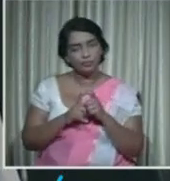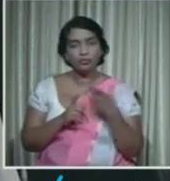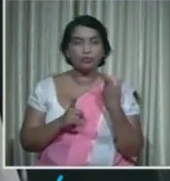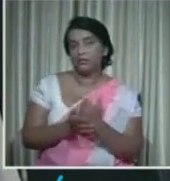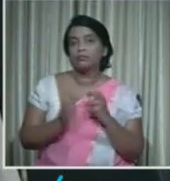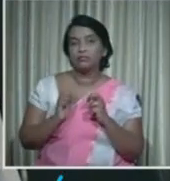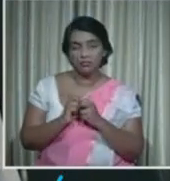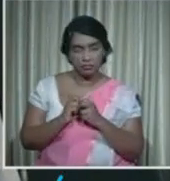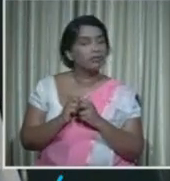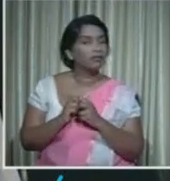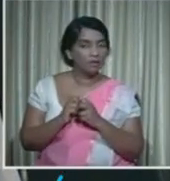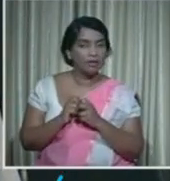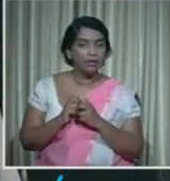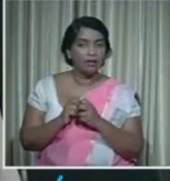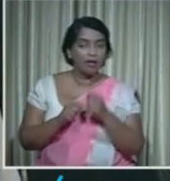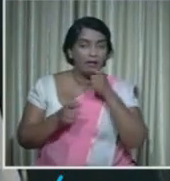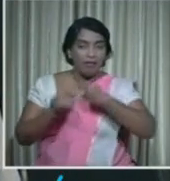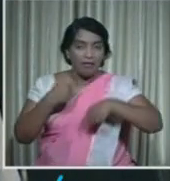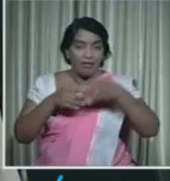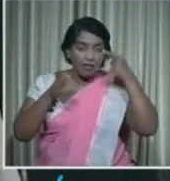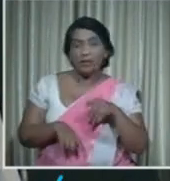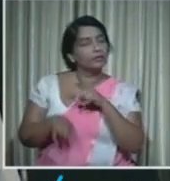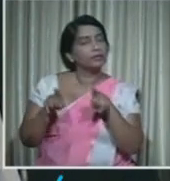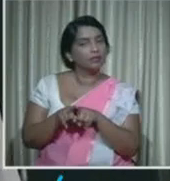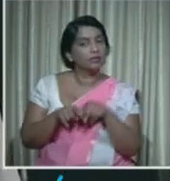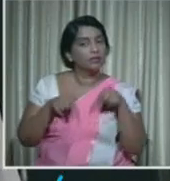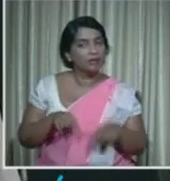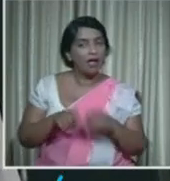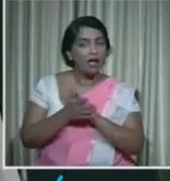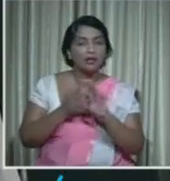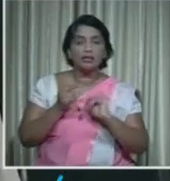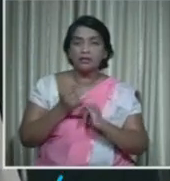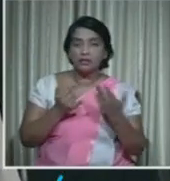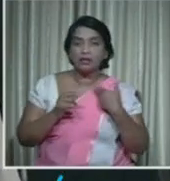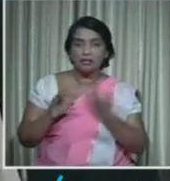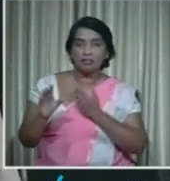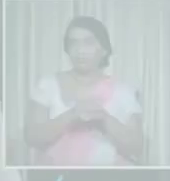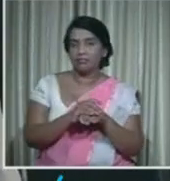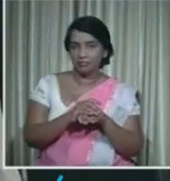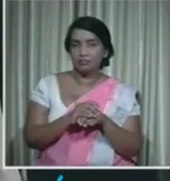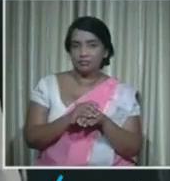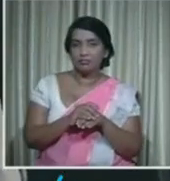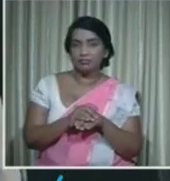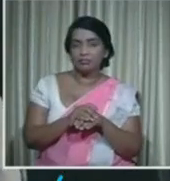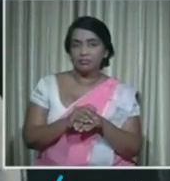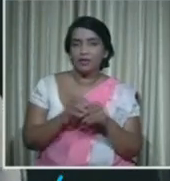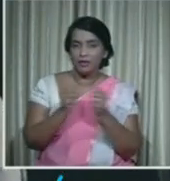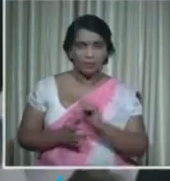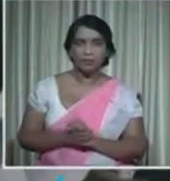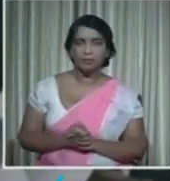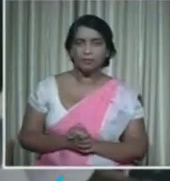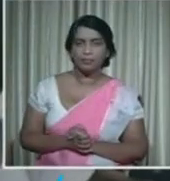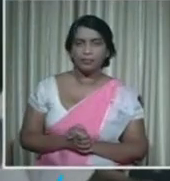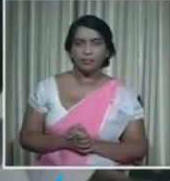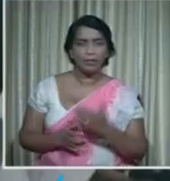ආර්ථික අර්බුදයක් දෙක දැන් මේක නිකන් මේ ලිංවලේ වගේ අපේ රටේ විතර ප්‍රශ්නයක් නෙමෙයි. මේ අපේ හර්ෂද සිල්ලා මැතිතුමත් අපේ පැත්තේ රෙන්ඩ ලෑස්ති වෙලා ඉන්නේ. එමට අවත් ඇවිල්ලා වැඩ කරන්න උදව් කරන්න.